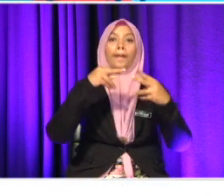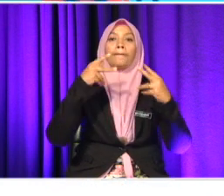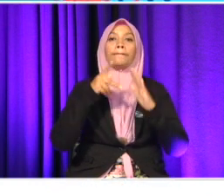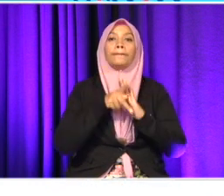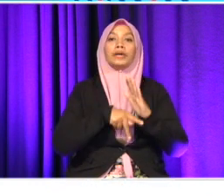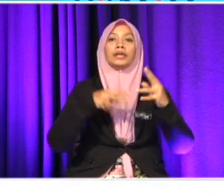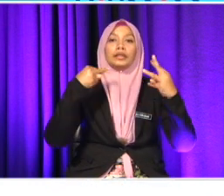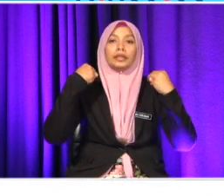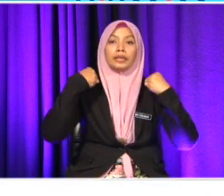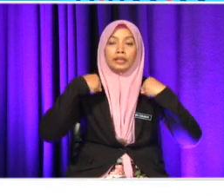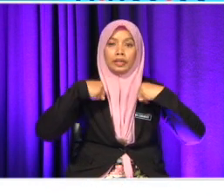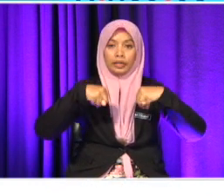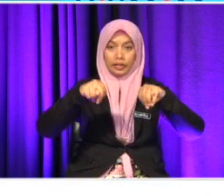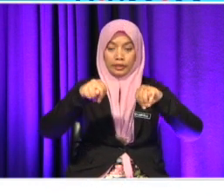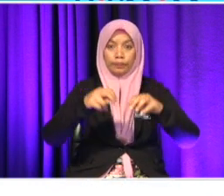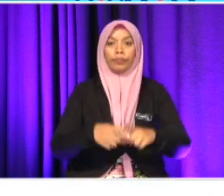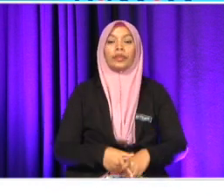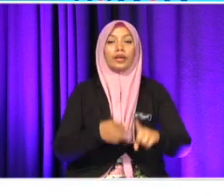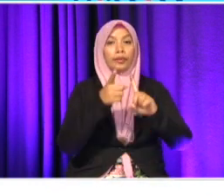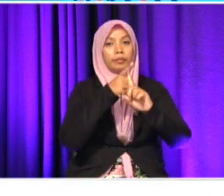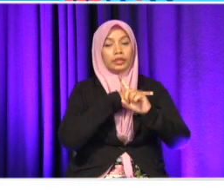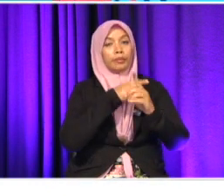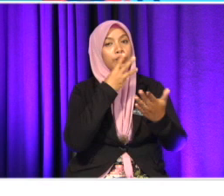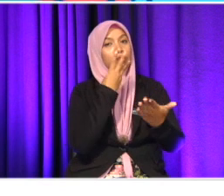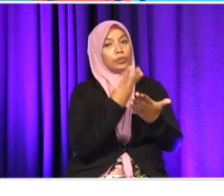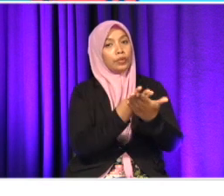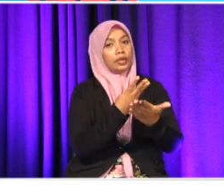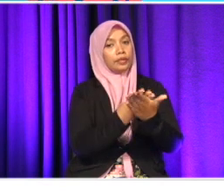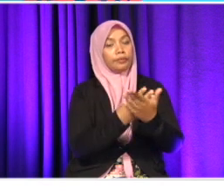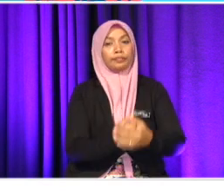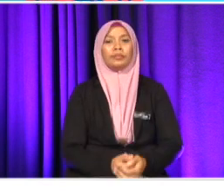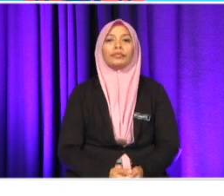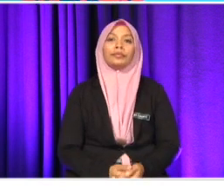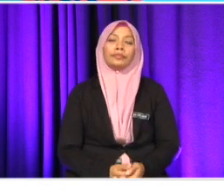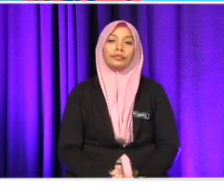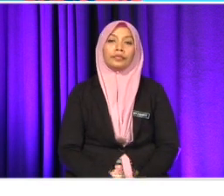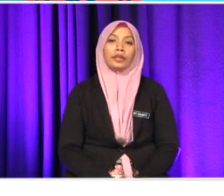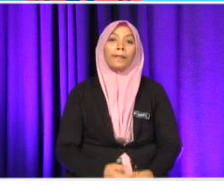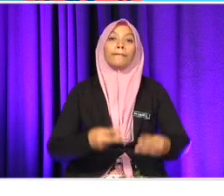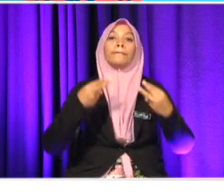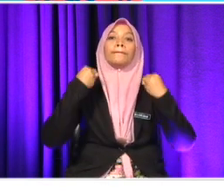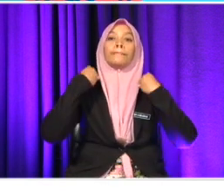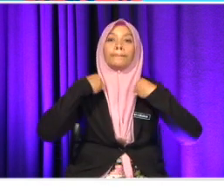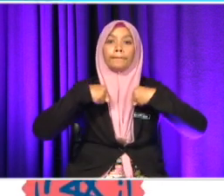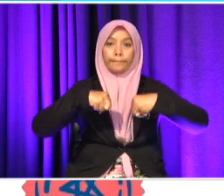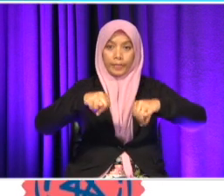semestinya adalah salah satunya keuangan lah oke betul Ada lagi satu adalah pemasaran